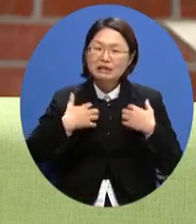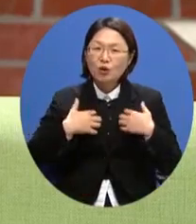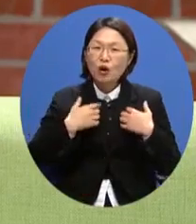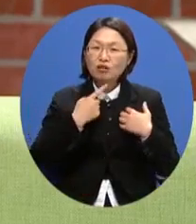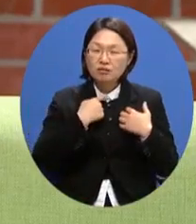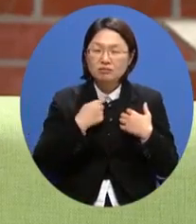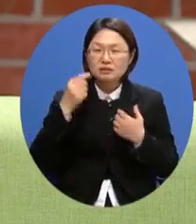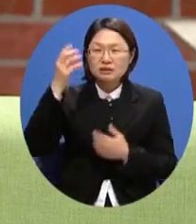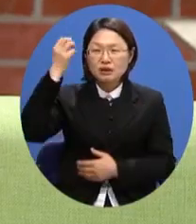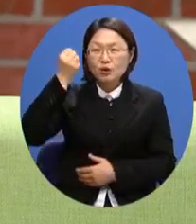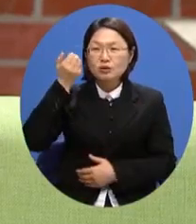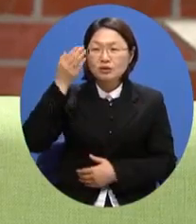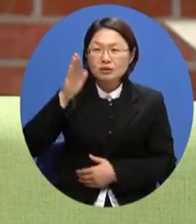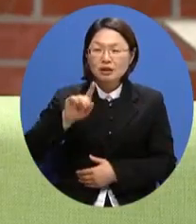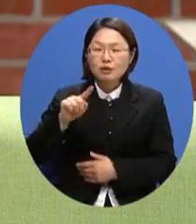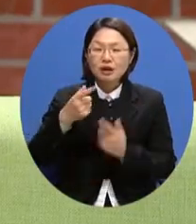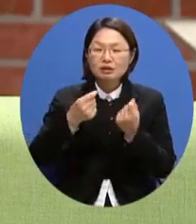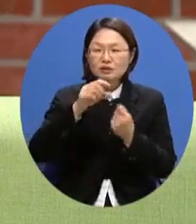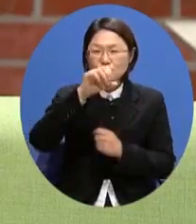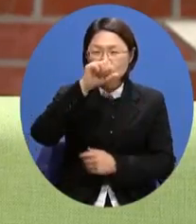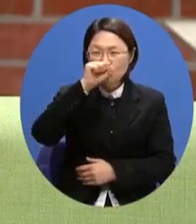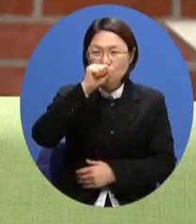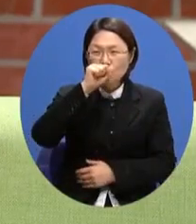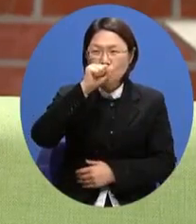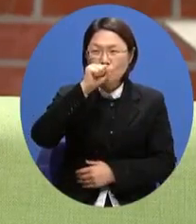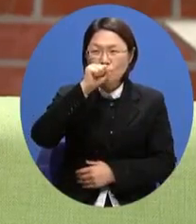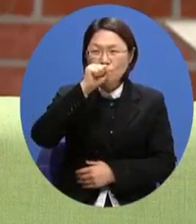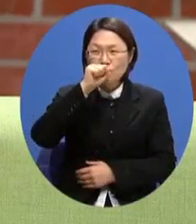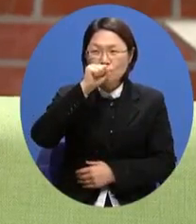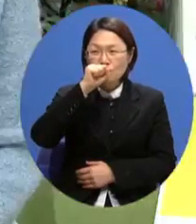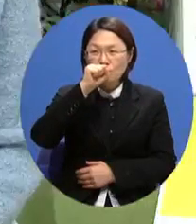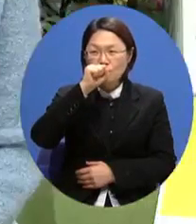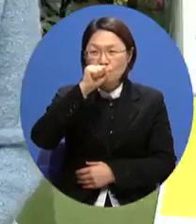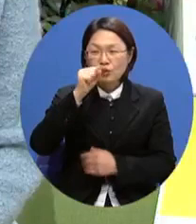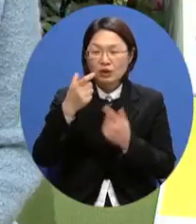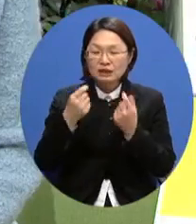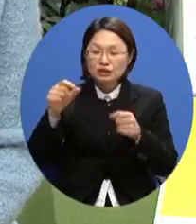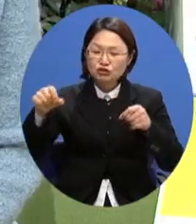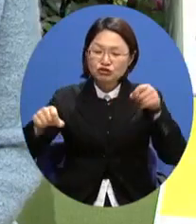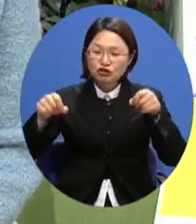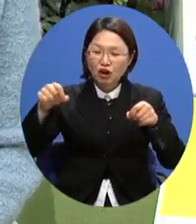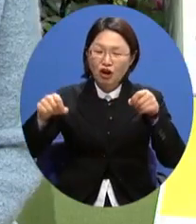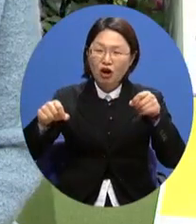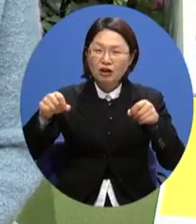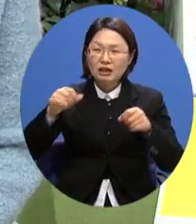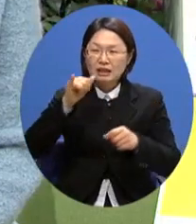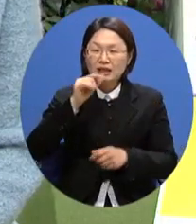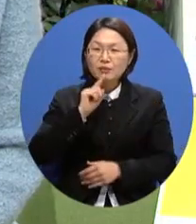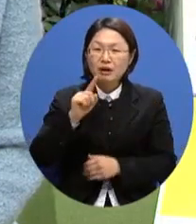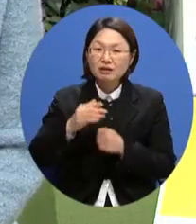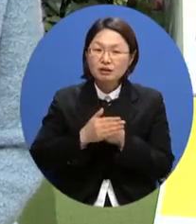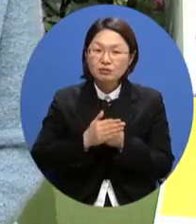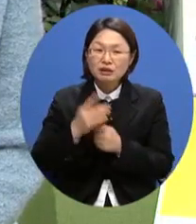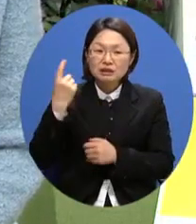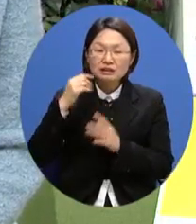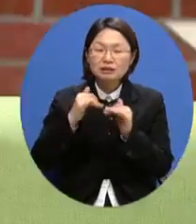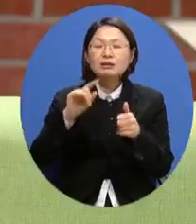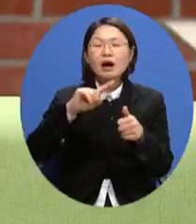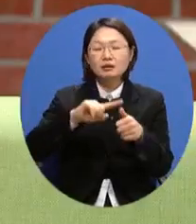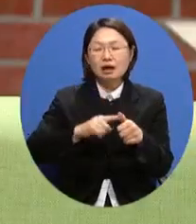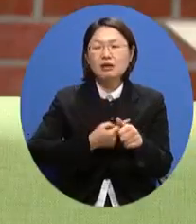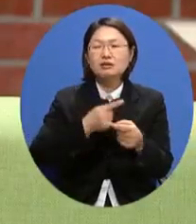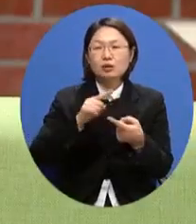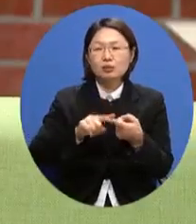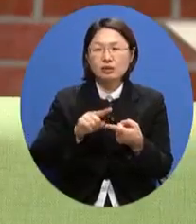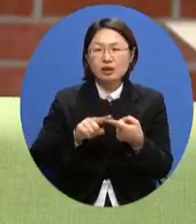있을 거예요. 이런 좋은 거와 나쁜 거를 모두 균형 잡히게 얘기를 해서 듣는 사람으로 하여금 되게